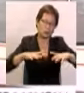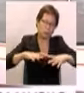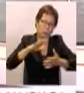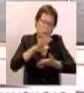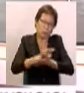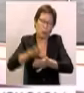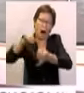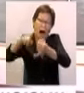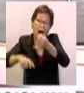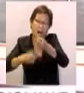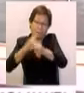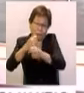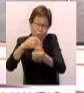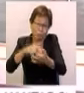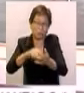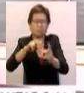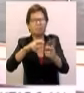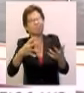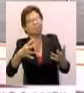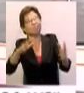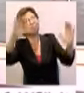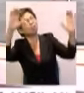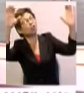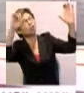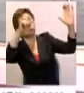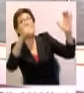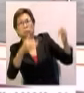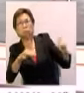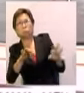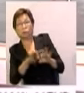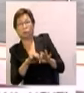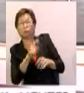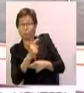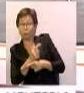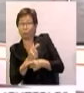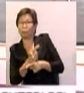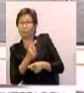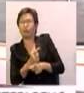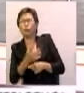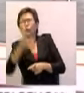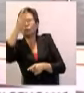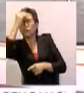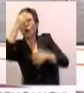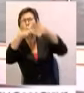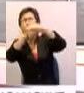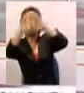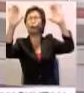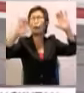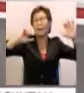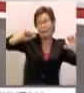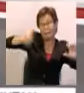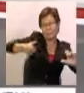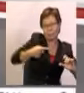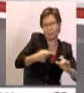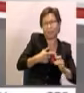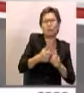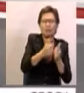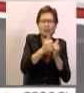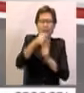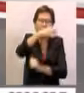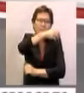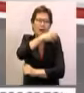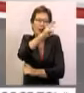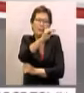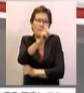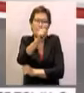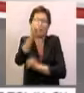Sekolahan hujung tahun ini, aspek cuaca tentunya penting. Ya, betul. Untuk mengetahui ramalan cuaca esok, kita akan bersama pegawai